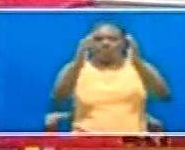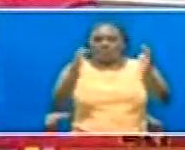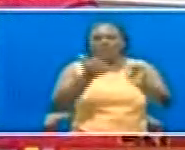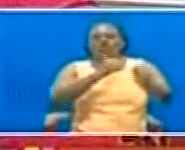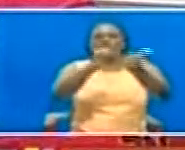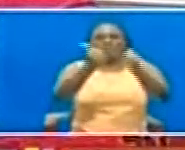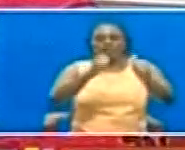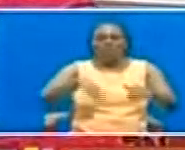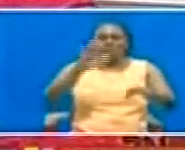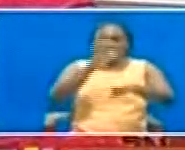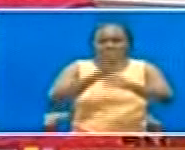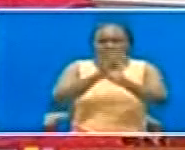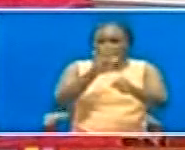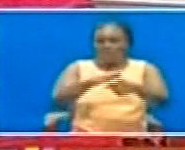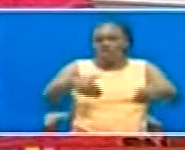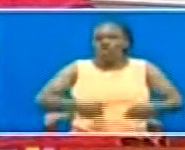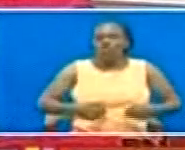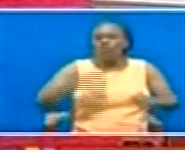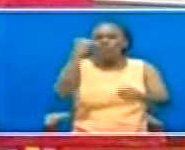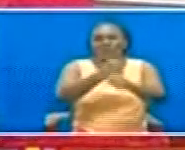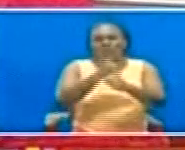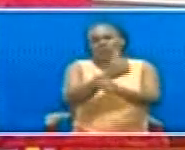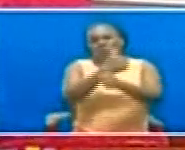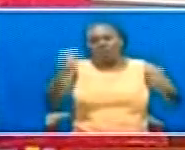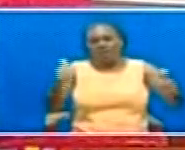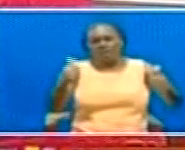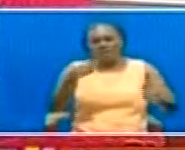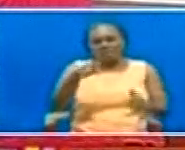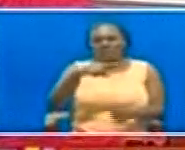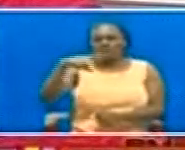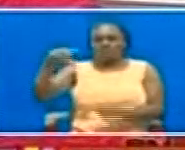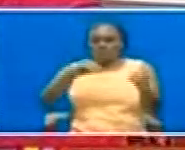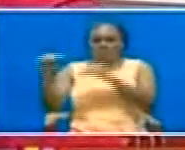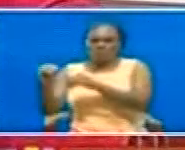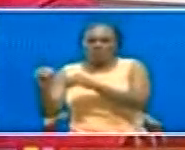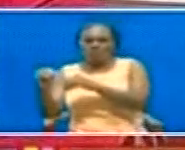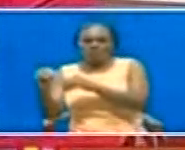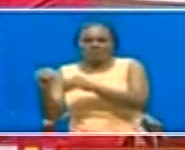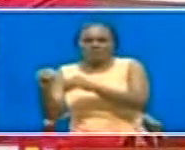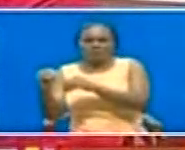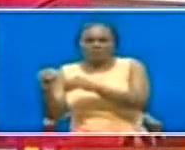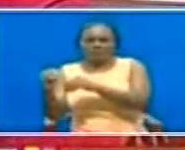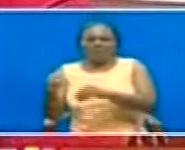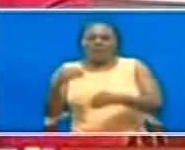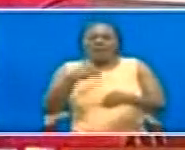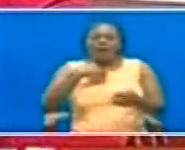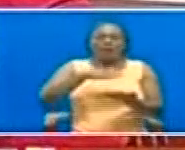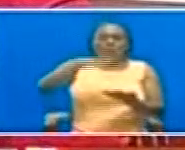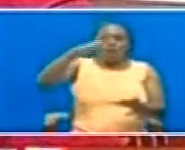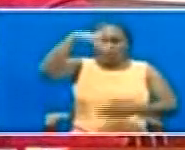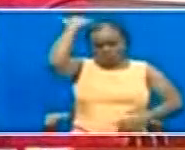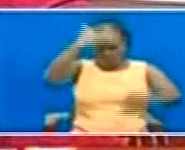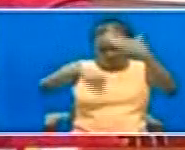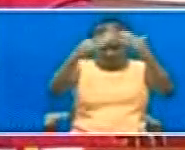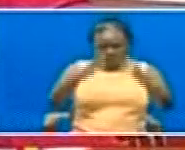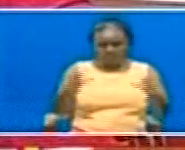tumeona vijana wetu wana perform vizuri sana alafu wanaenda KBF. Yeah. So tumekuwa na more universities na more